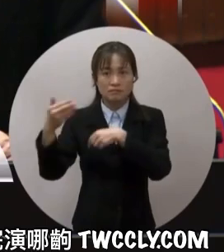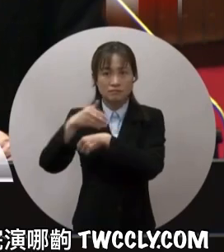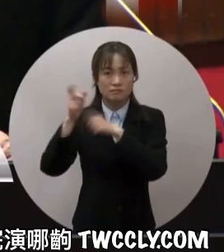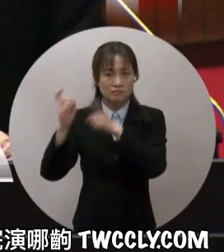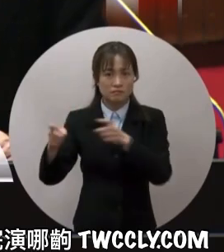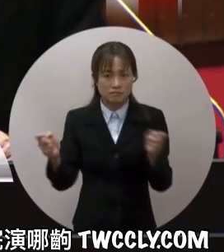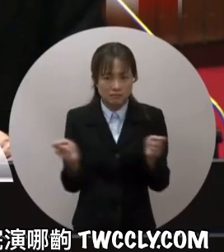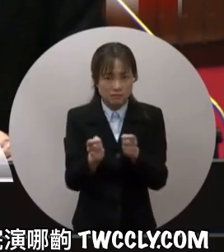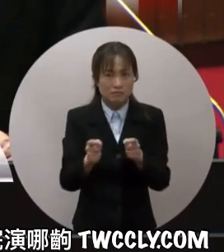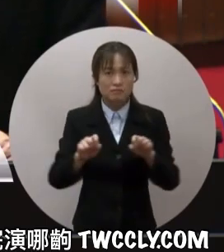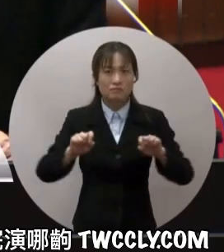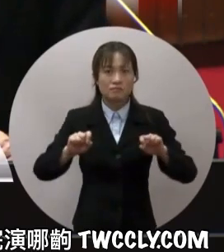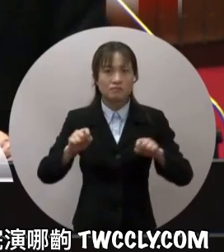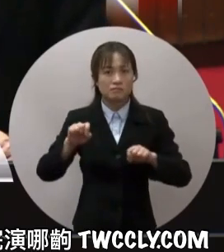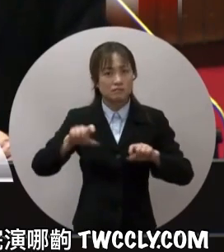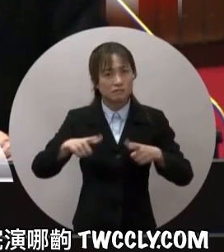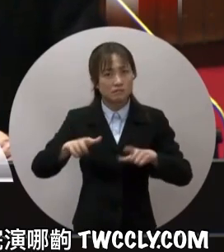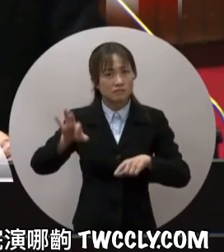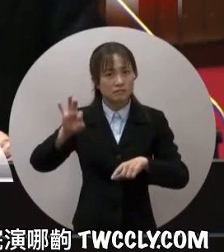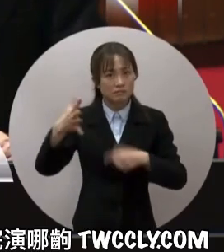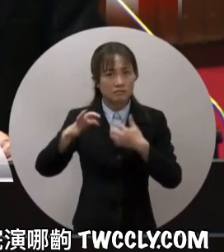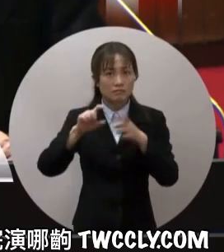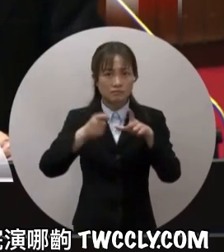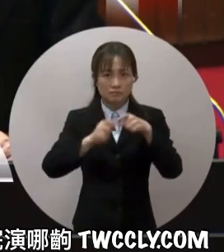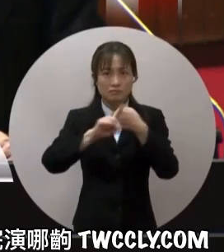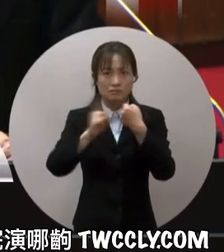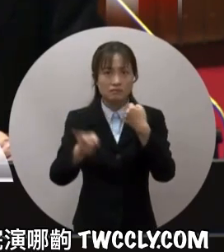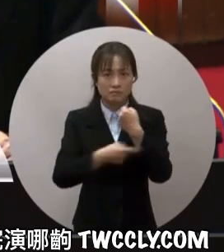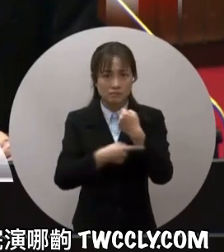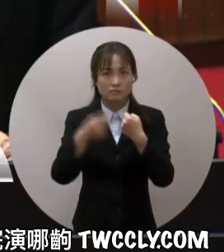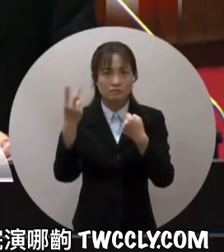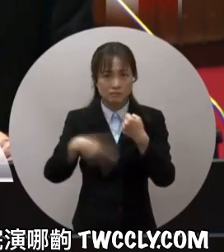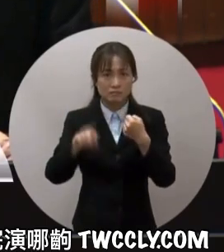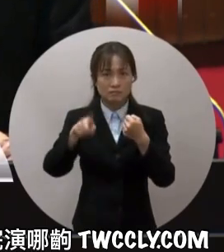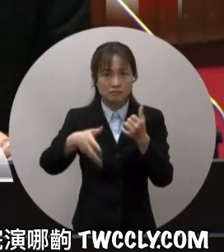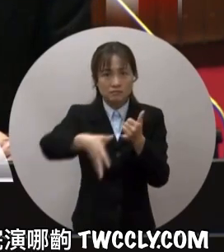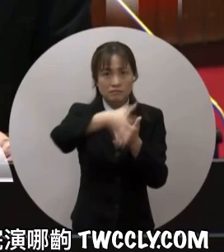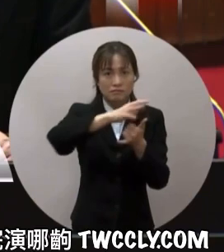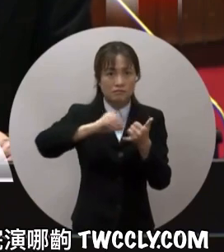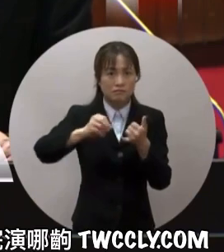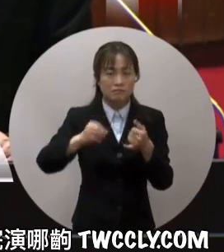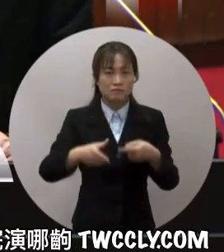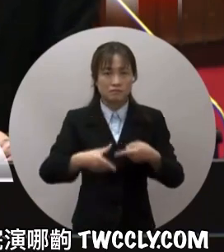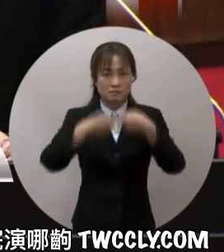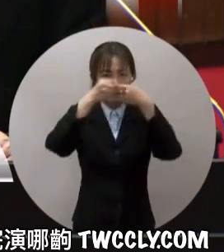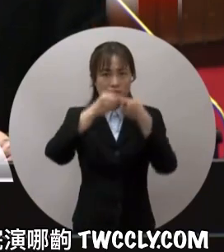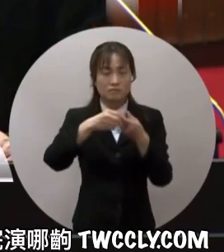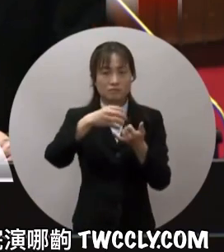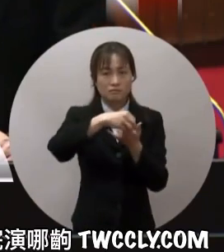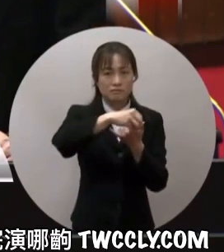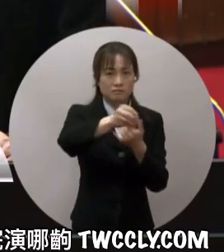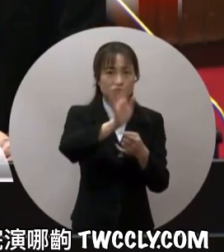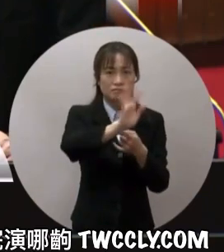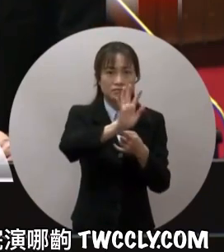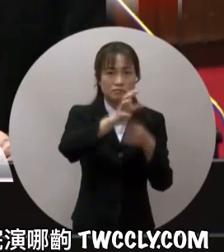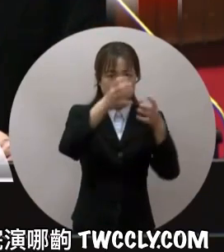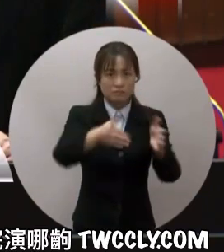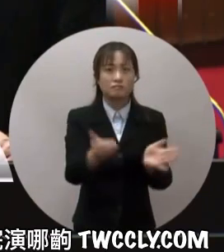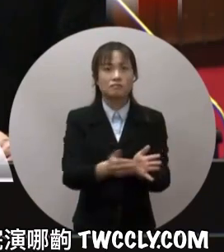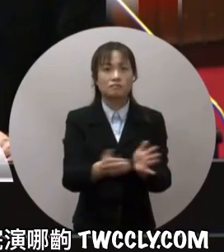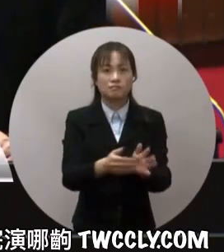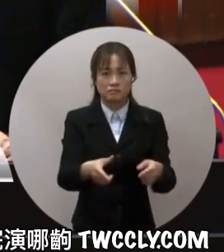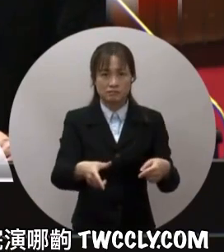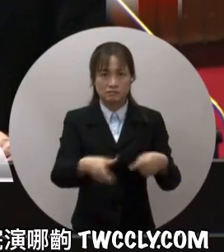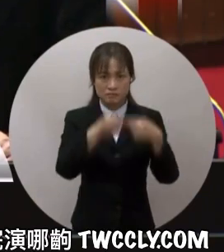百公尺還有他是前台灣省第一座離岸風力已經完成設立的地方風景非常